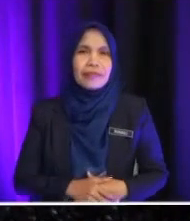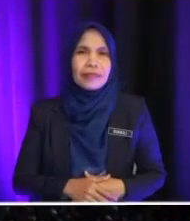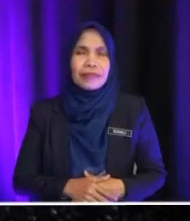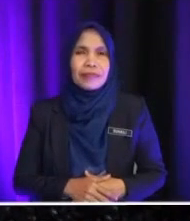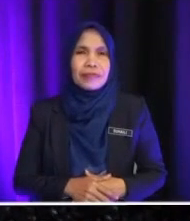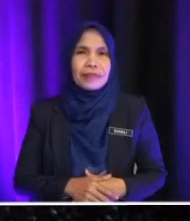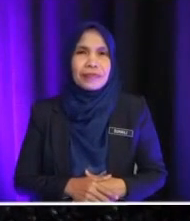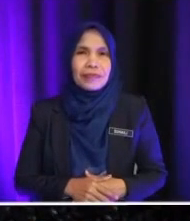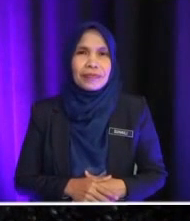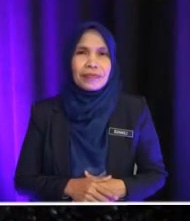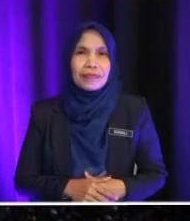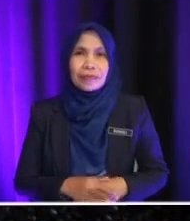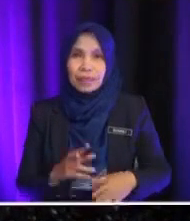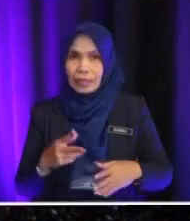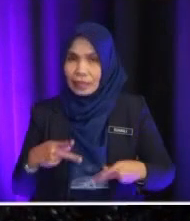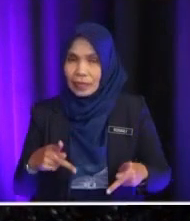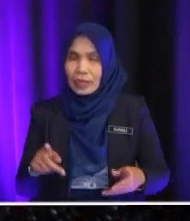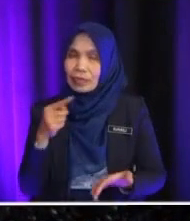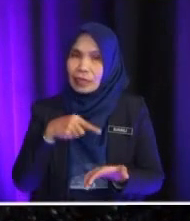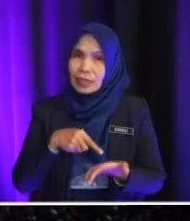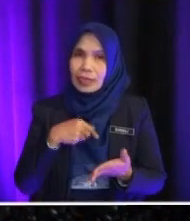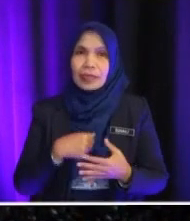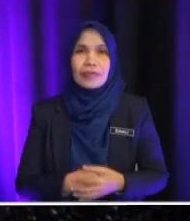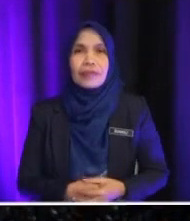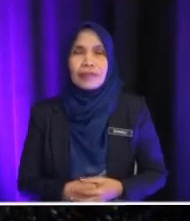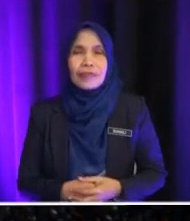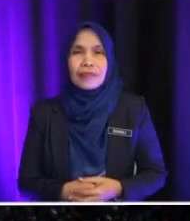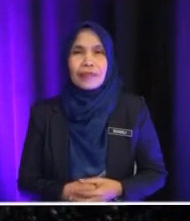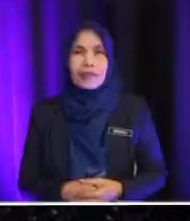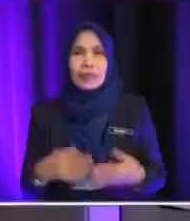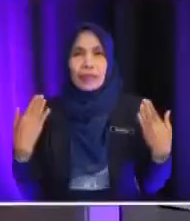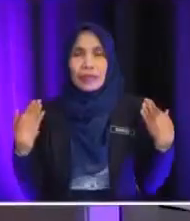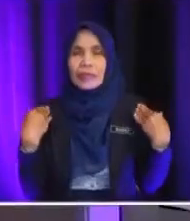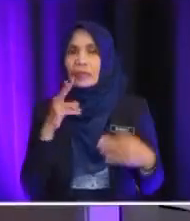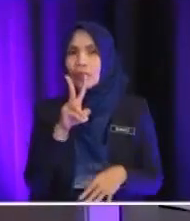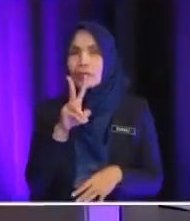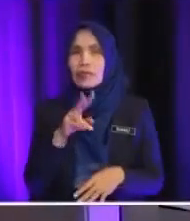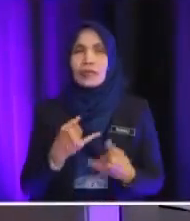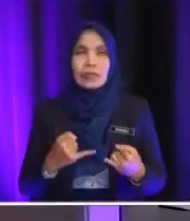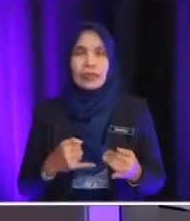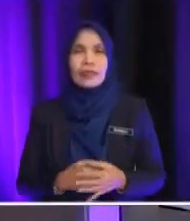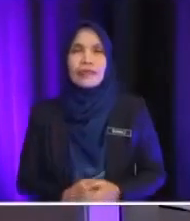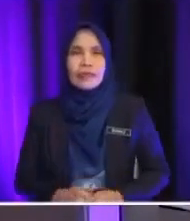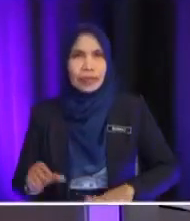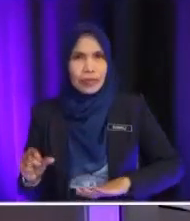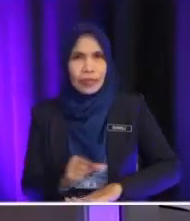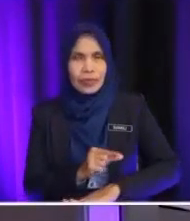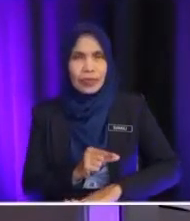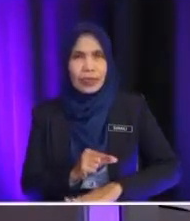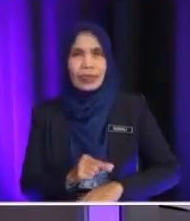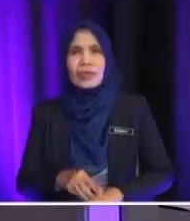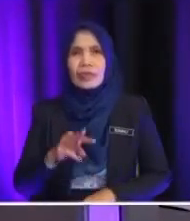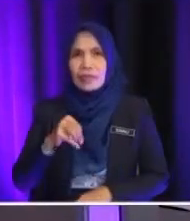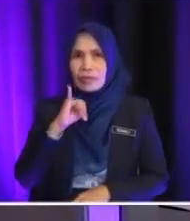kaedah memasak cara memanggang ni seperti yang murid-murid tahu ada dua jenis iaitu dengan menggunakan minyak